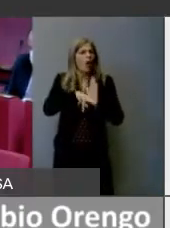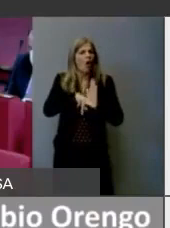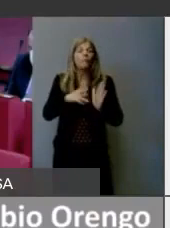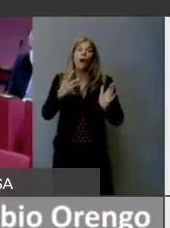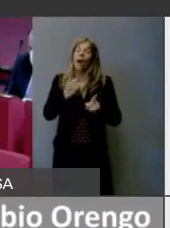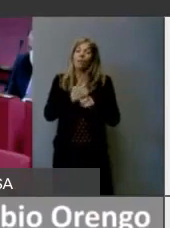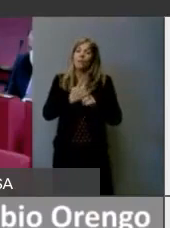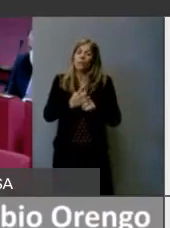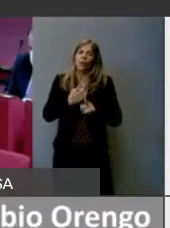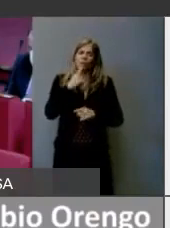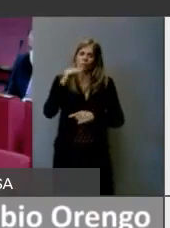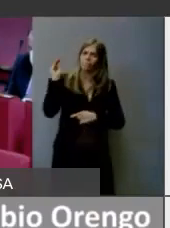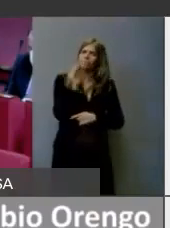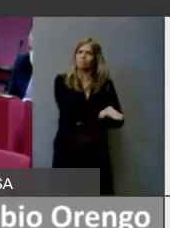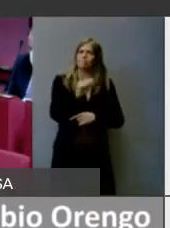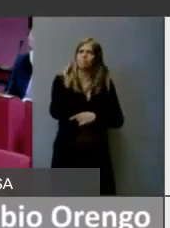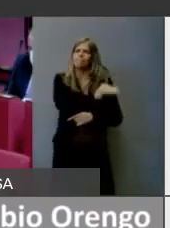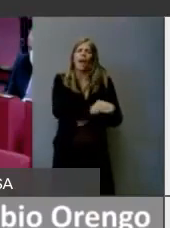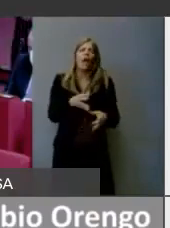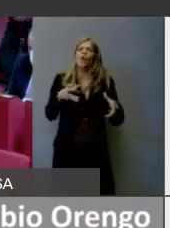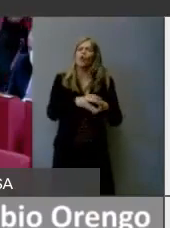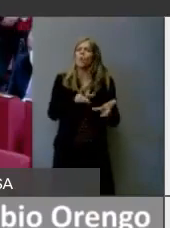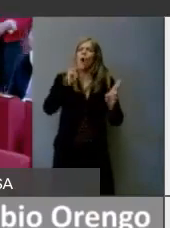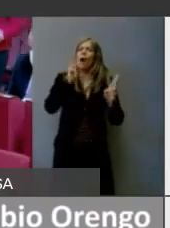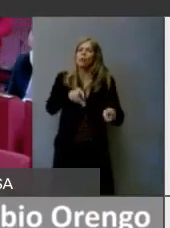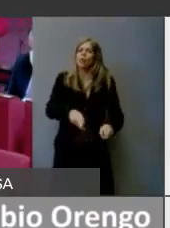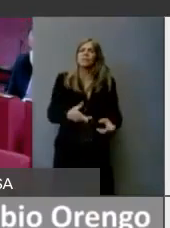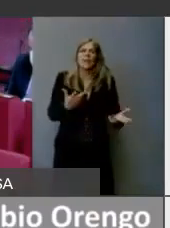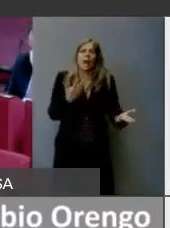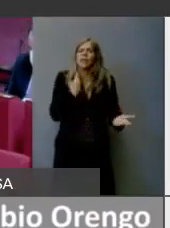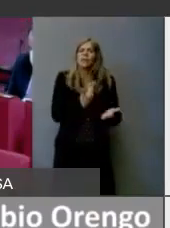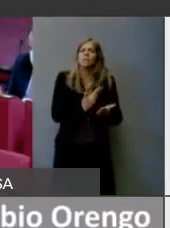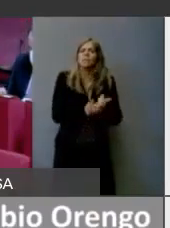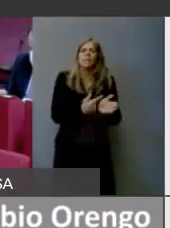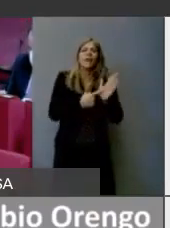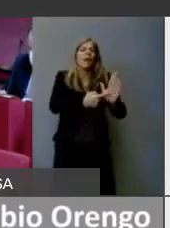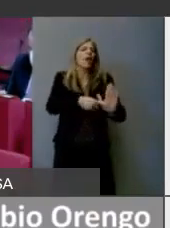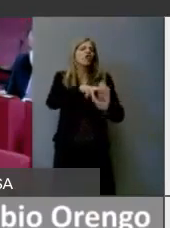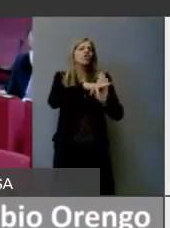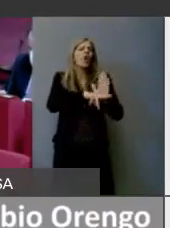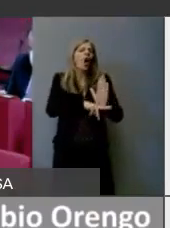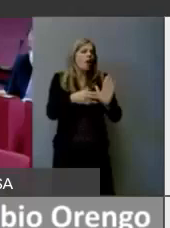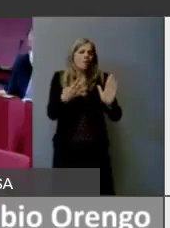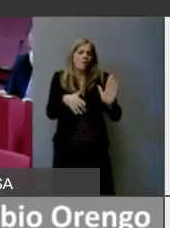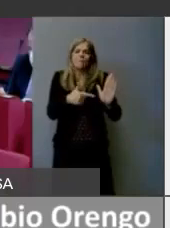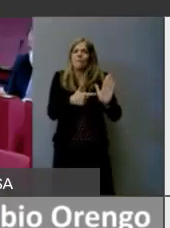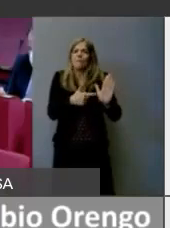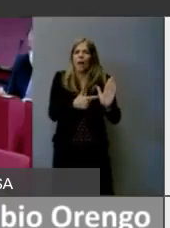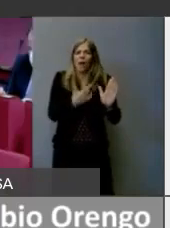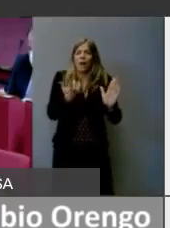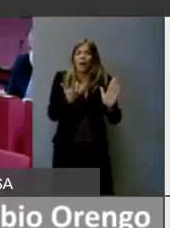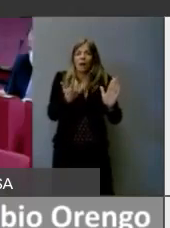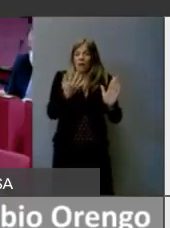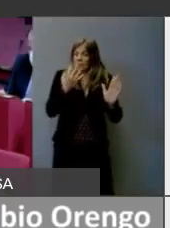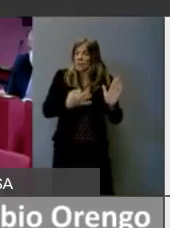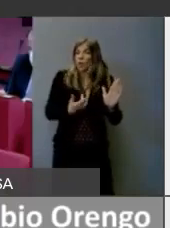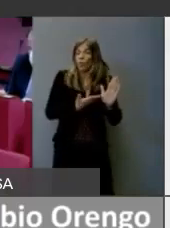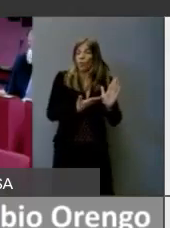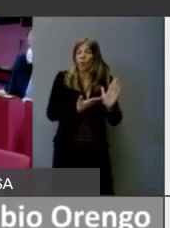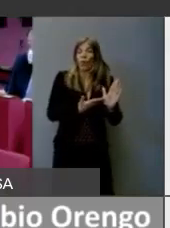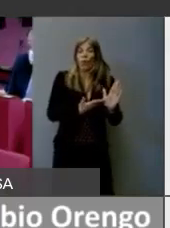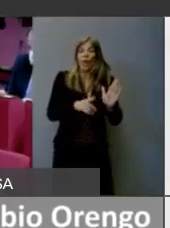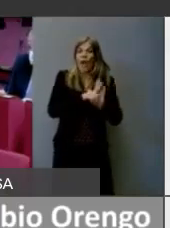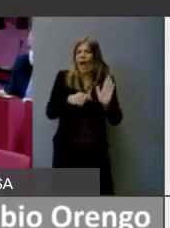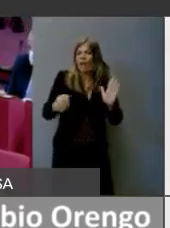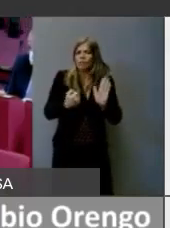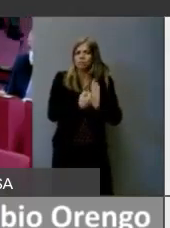ad Autostrade, poiché questo superamento dei limiti costante, diffuso, porta sicuramente, lo dico certo perché altrimenti non